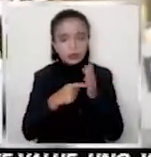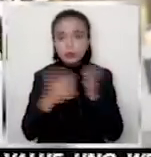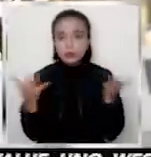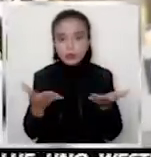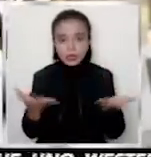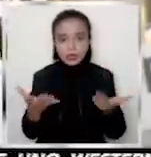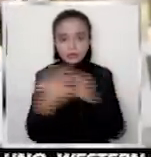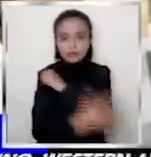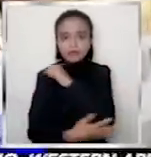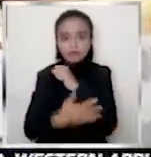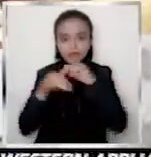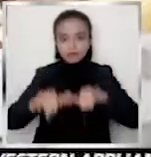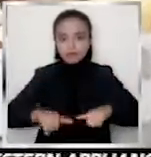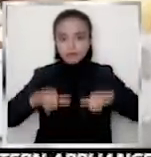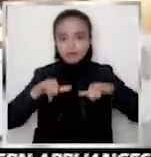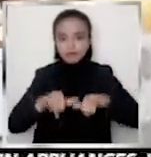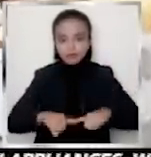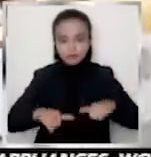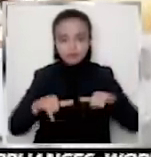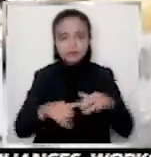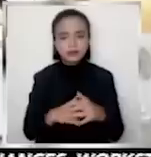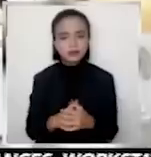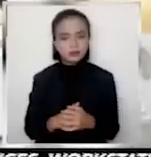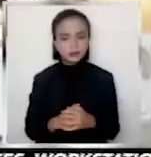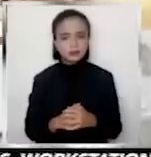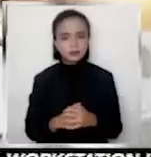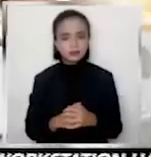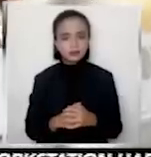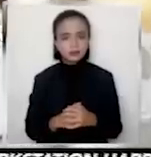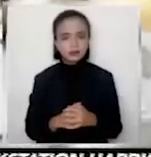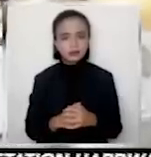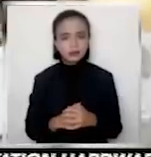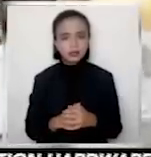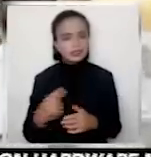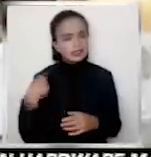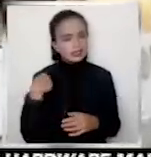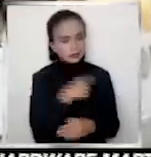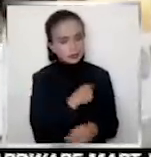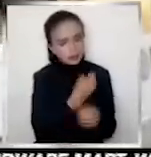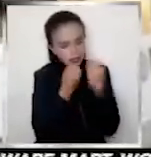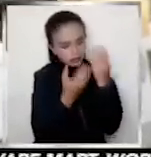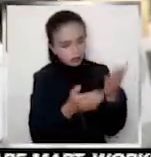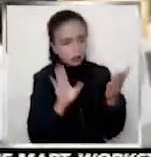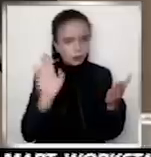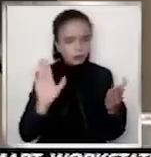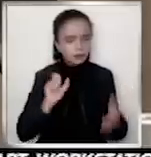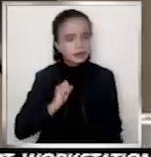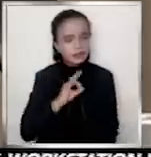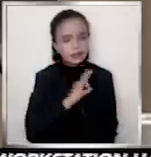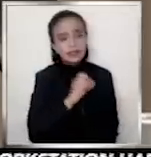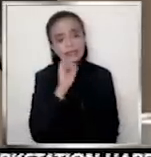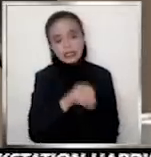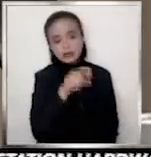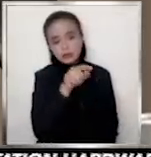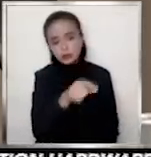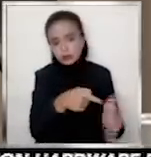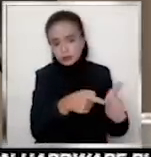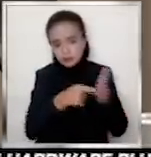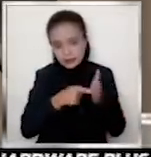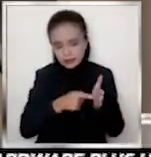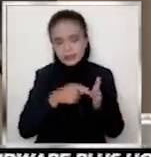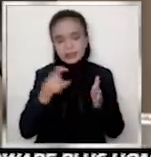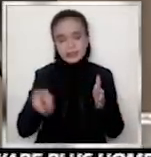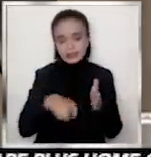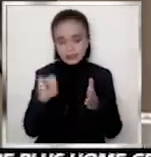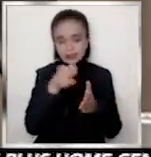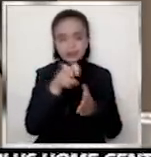mamamalagi. Sinabi namin doon sa mga tauhan niya, kailangan pag nag-request ka ng travel clearance or